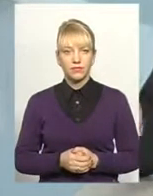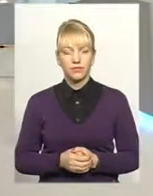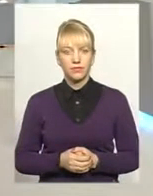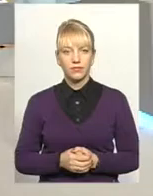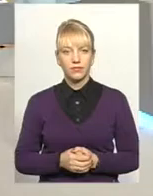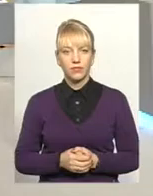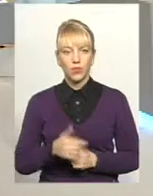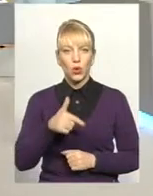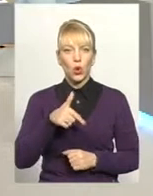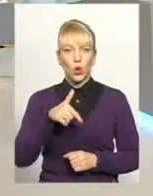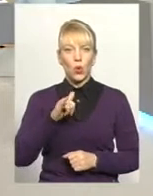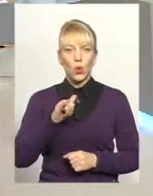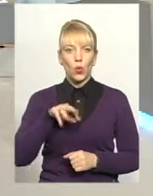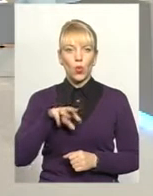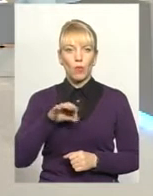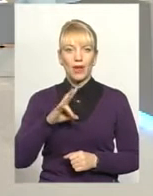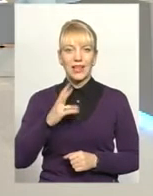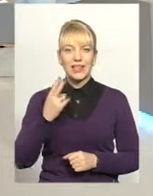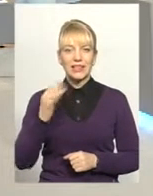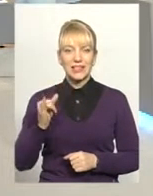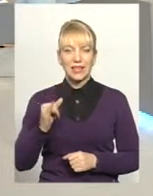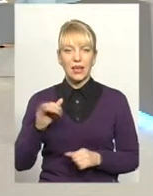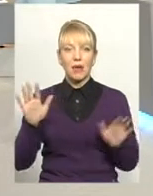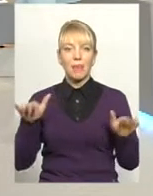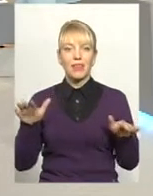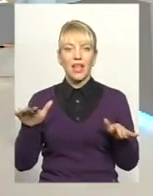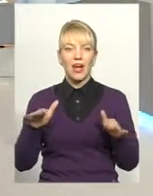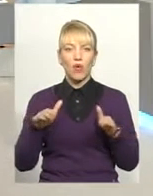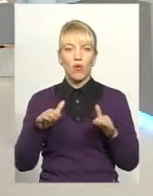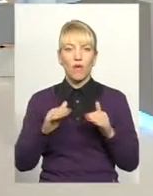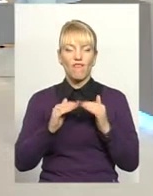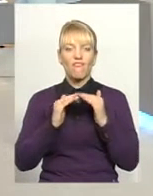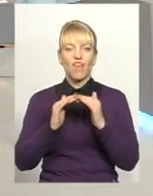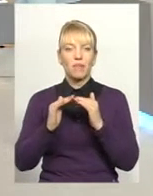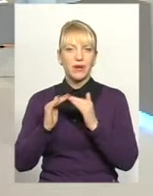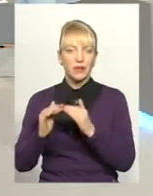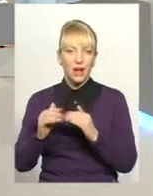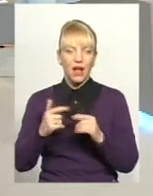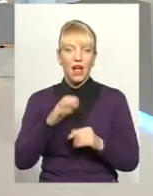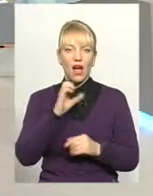в Гуменцях птахофабрики «Авангард», по-моєму, значить «Авангард».